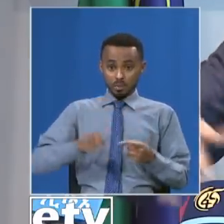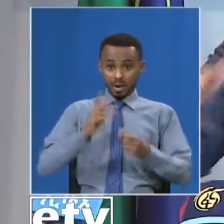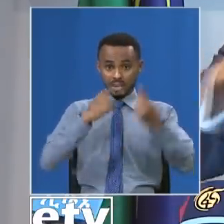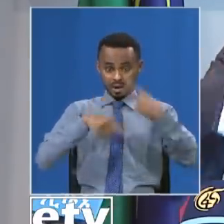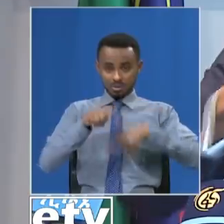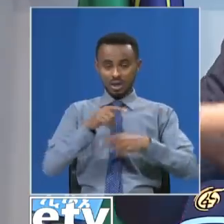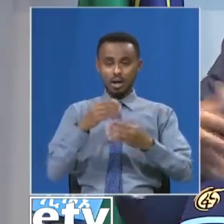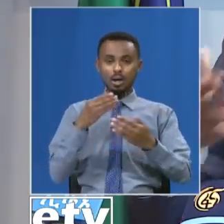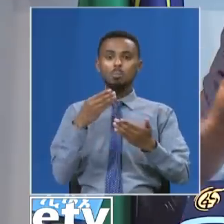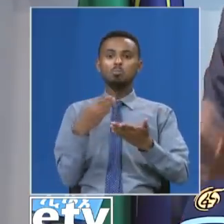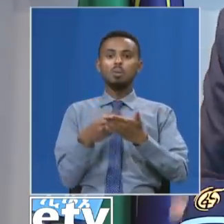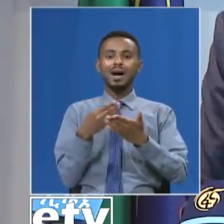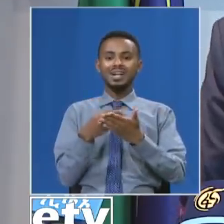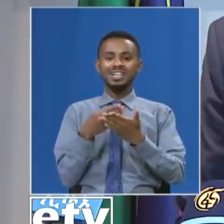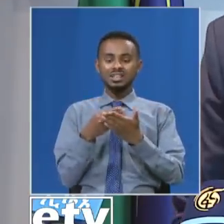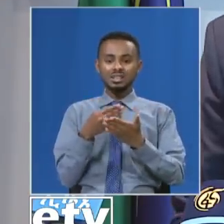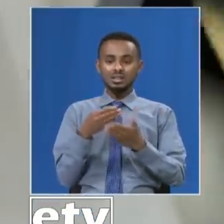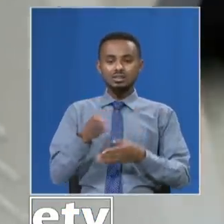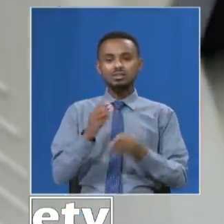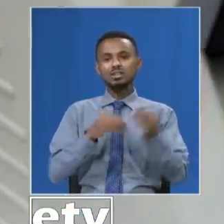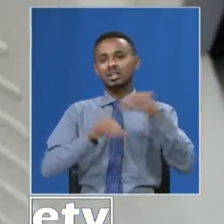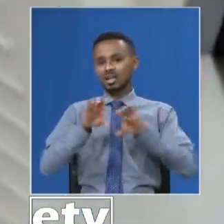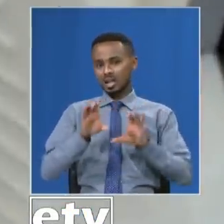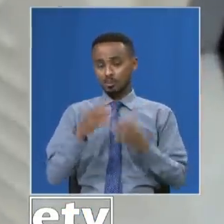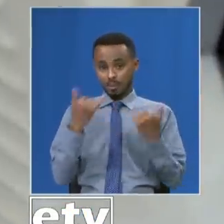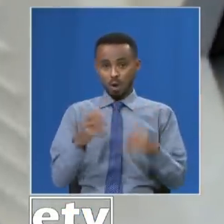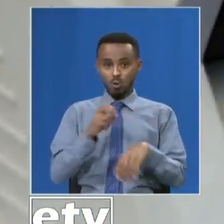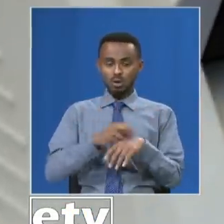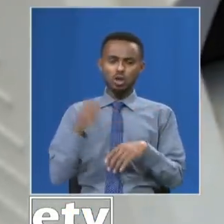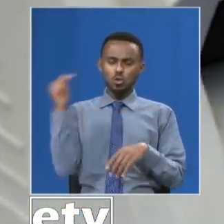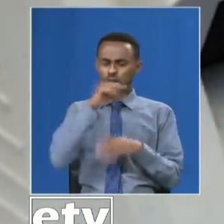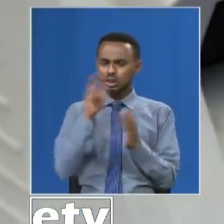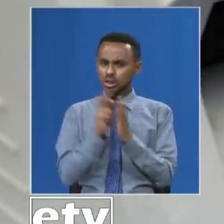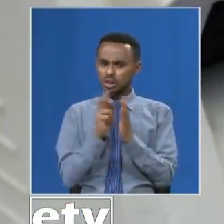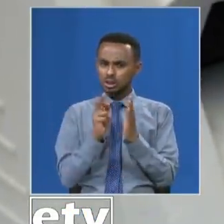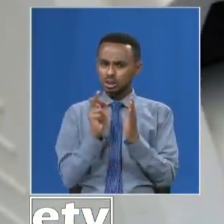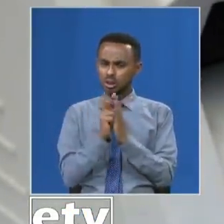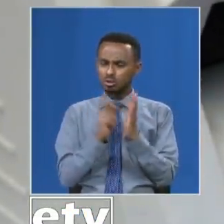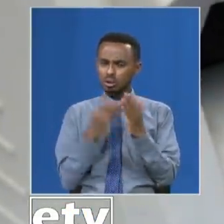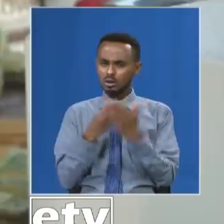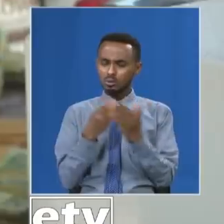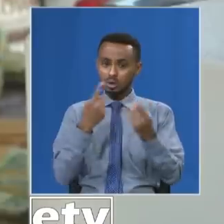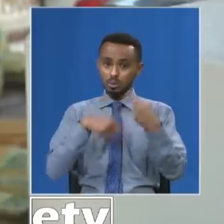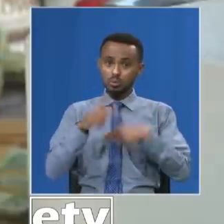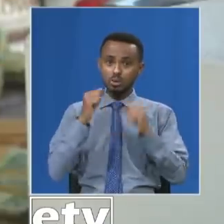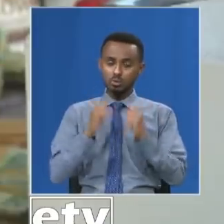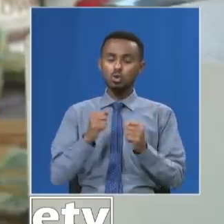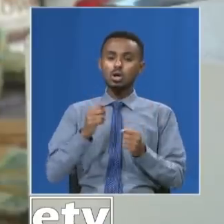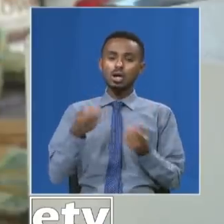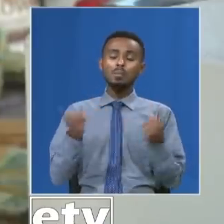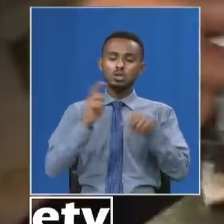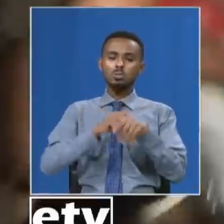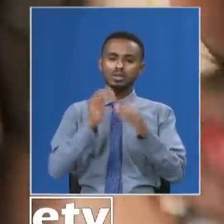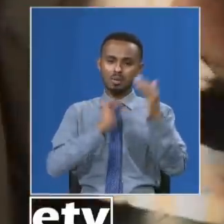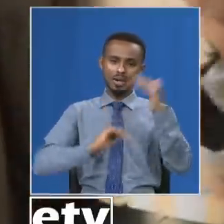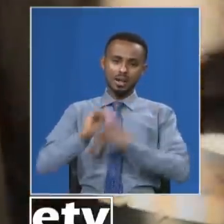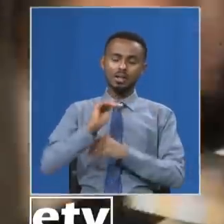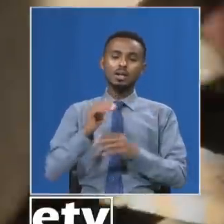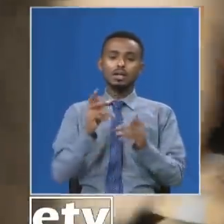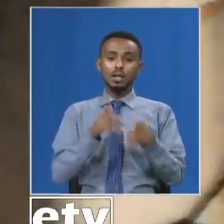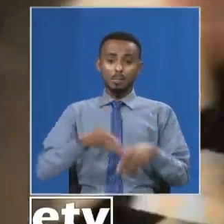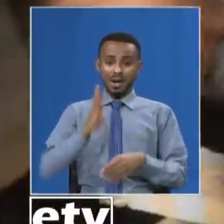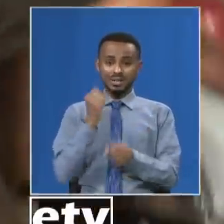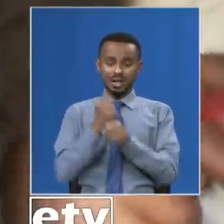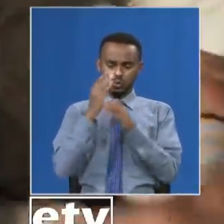ከመጣ በባንክ ስርዓት ውስጥ እንዲንቀሳቀስ ያደርጋል። በአሁኑ ወቅት ሀሰተኛ የብር ኖቶች ወደ ባንኮች ሊመጡ ስለሚችሉ ከመቼውም ጊዜ በበለጠ